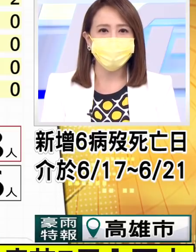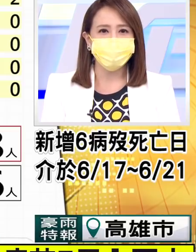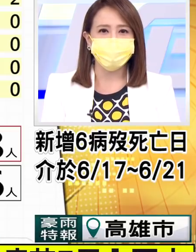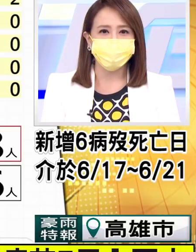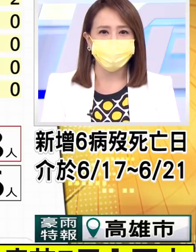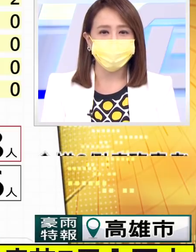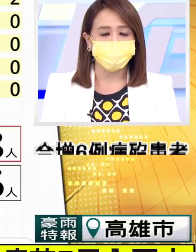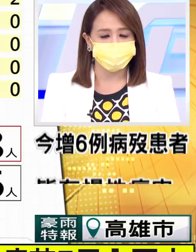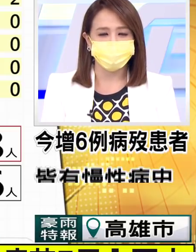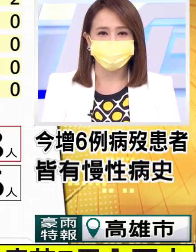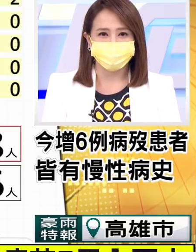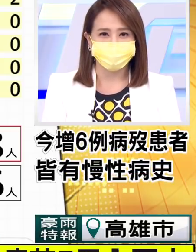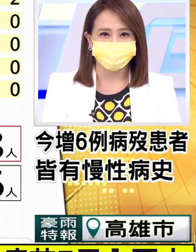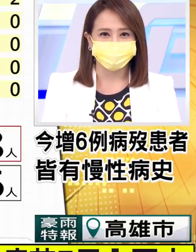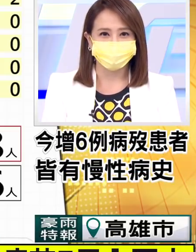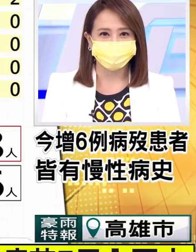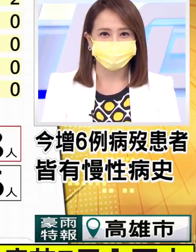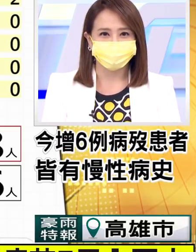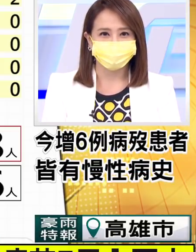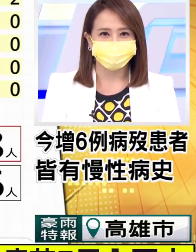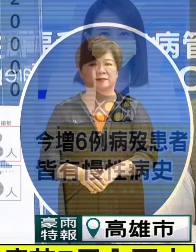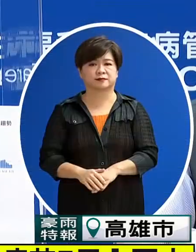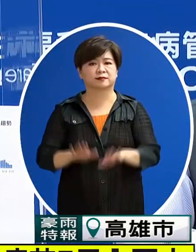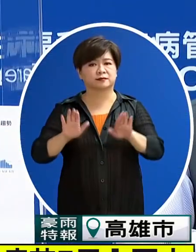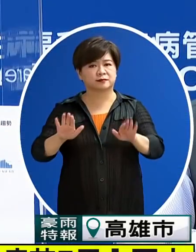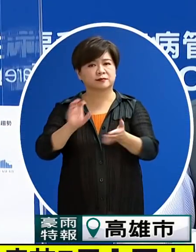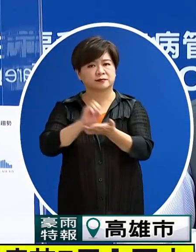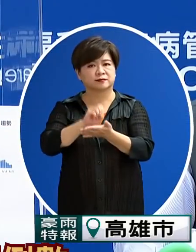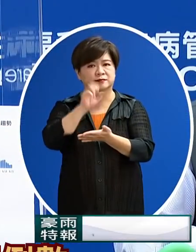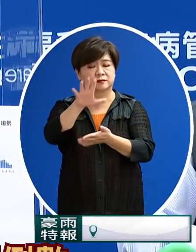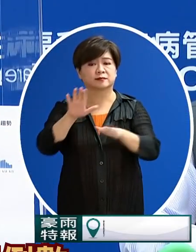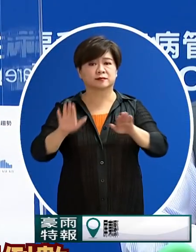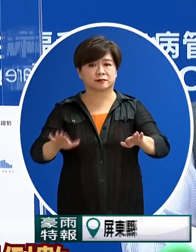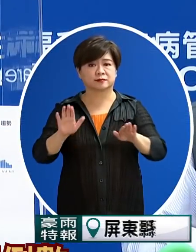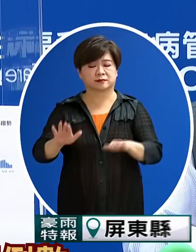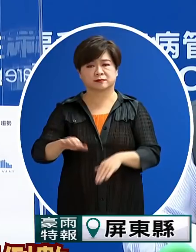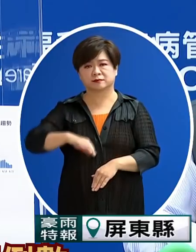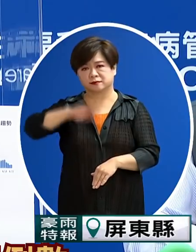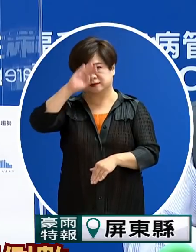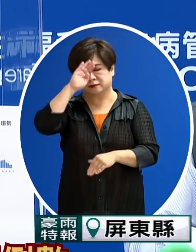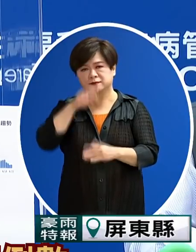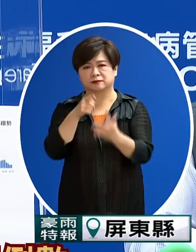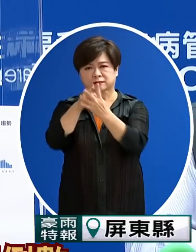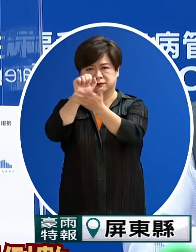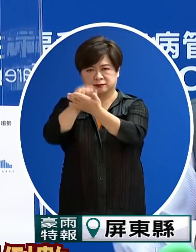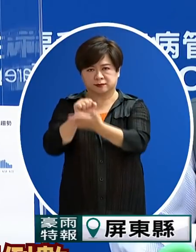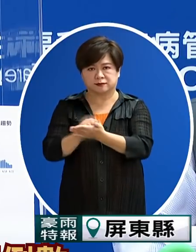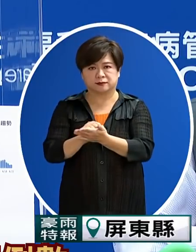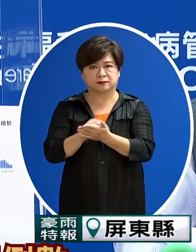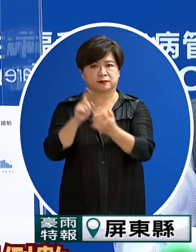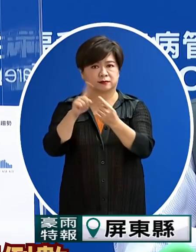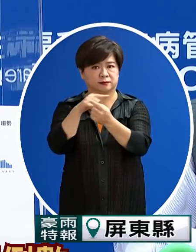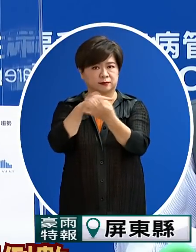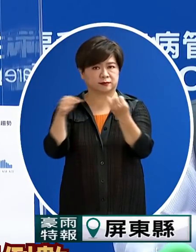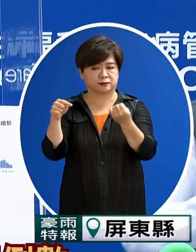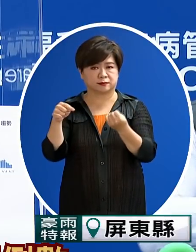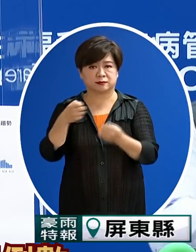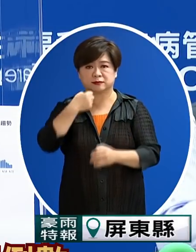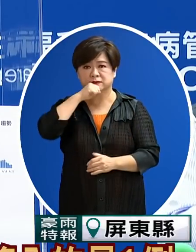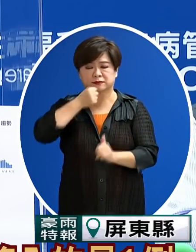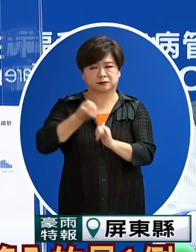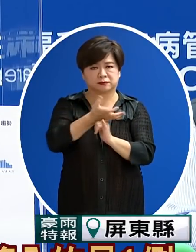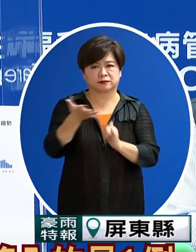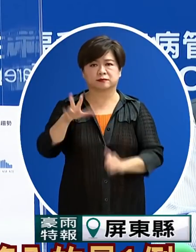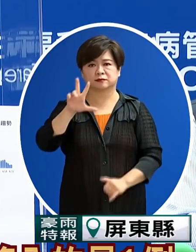案件，不过死因都还需要检验。 我们今天的确诊的病例数那本土的病